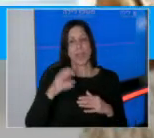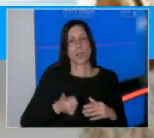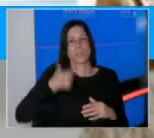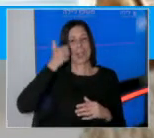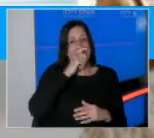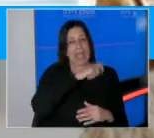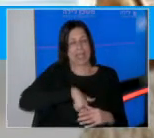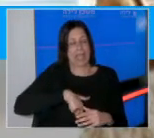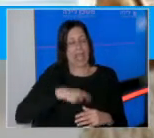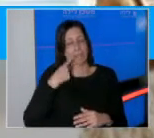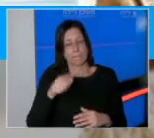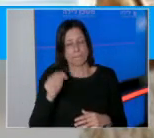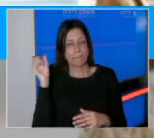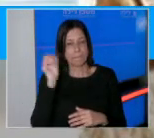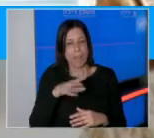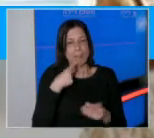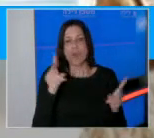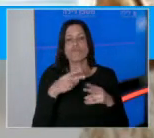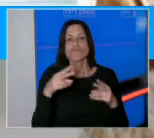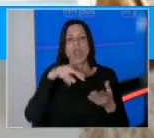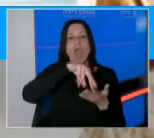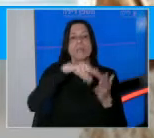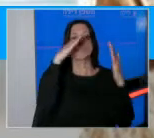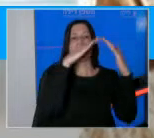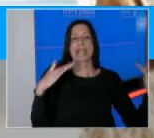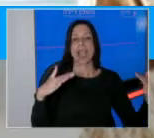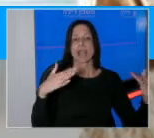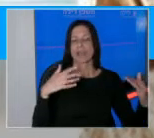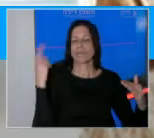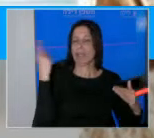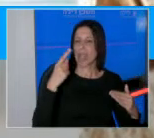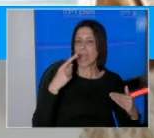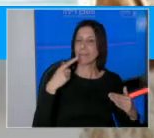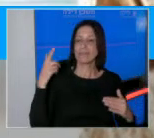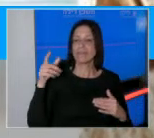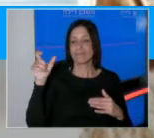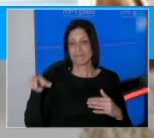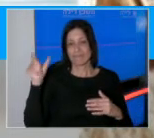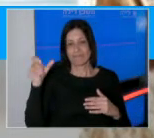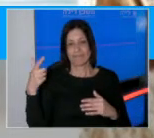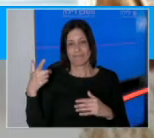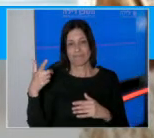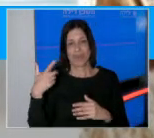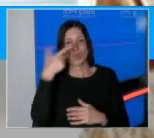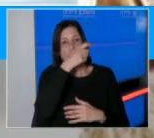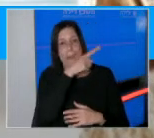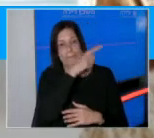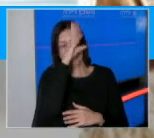ואומרים, אי אפשר שהוא יהיה על הגג ויאיים, ויורים בו. יורים בו כשאבא